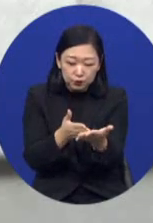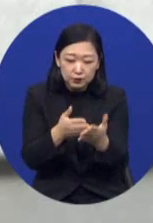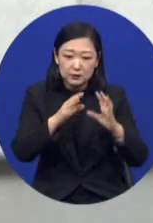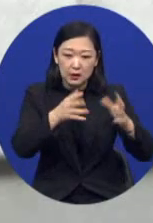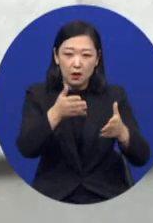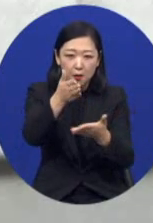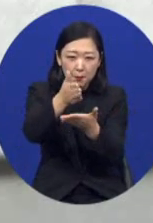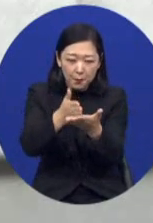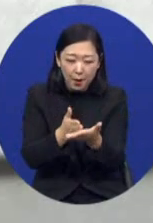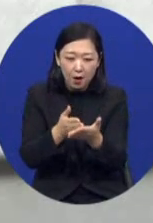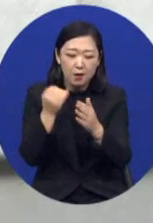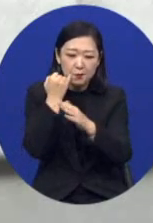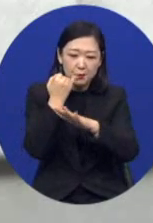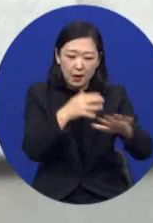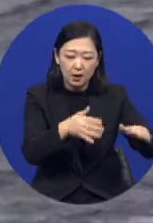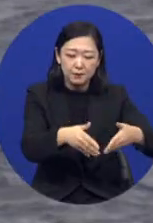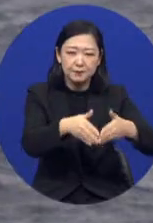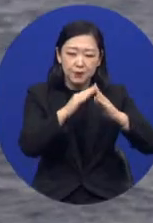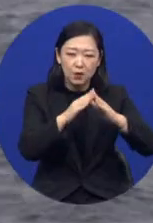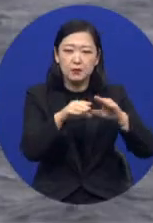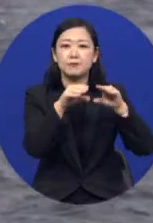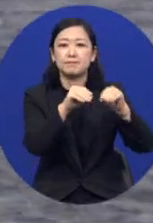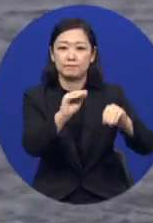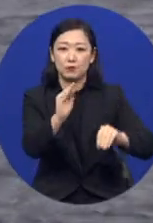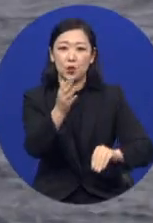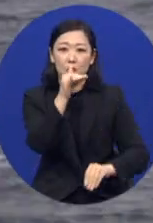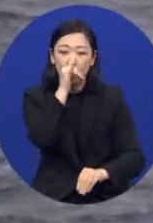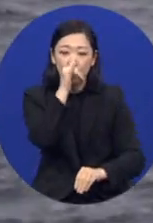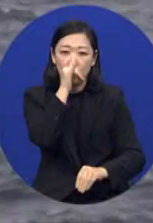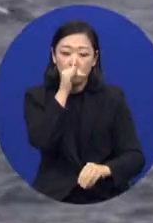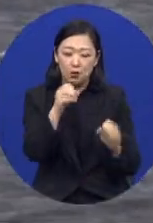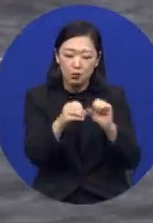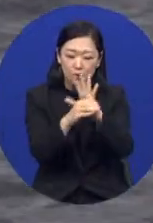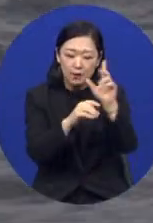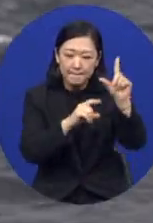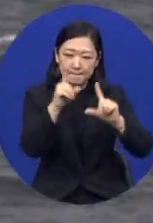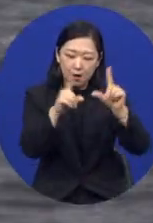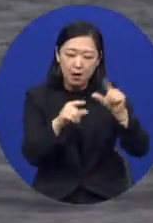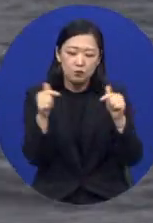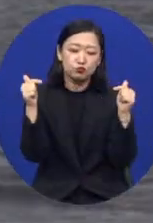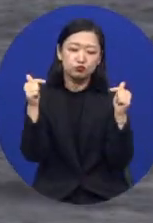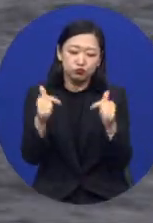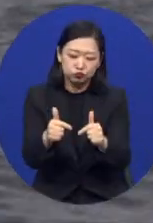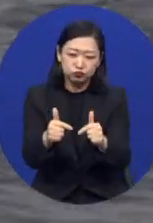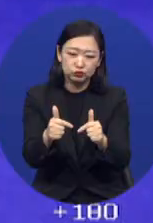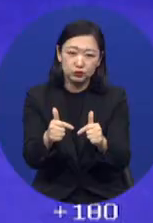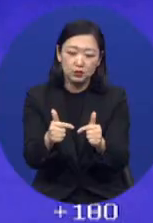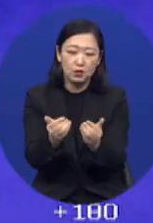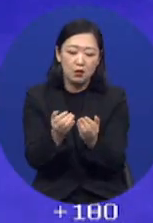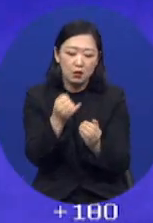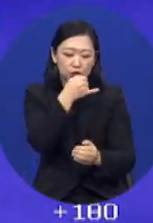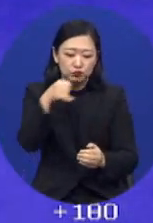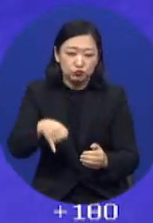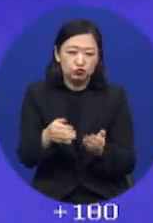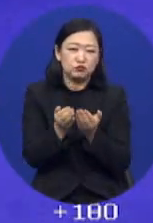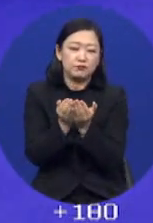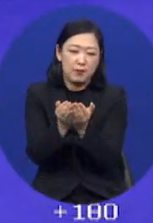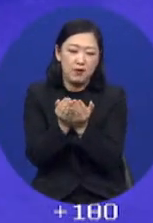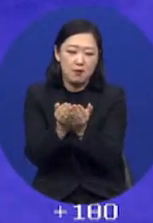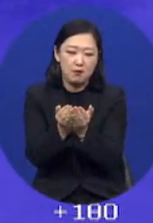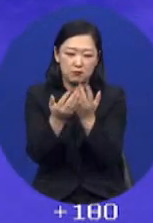설치가 엄격히 금지되어 있습니다. 코로나19 여파로 한동안 줄었던 중국 어선들이 쳐놓은